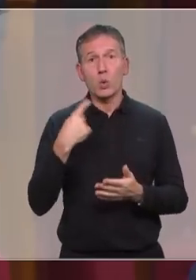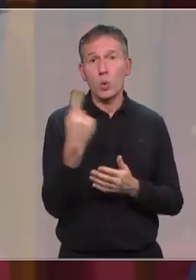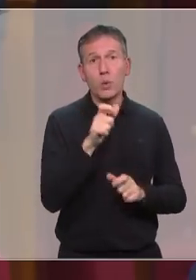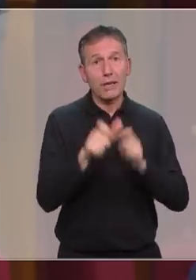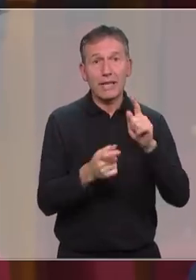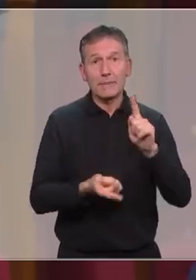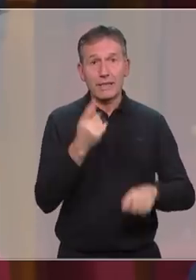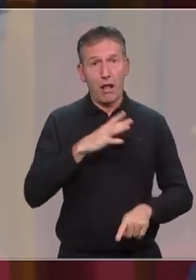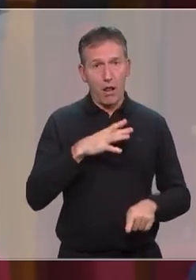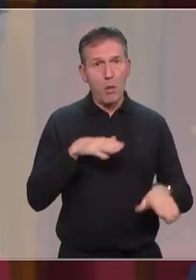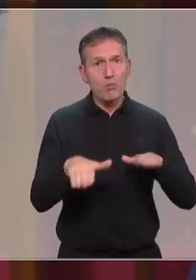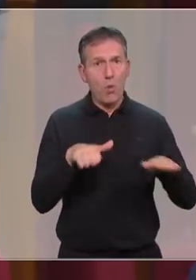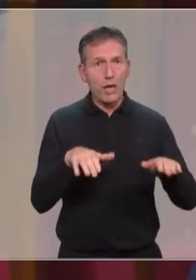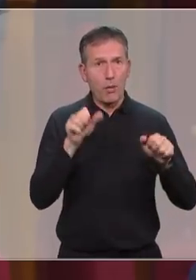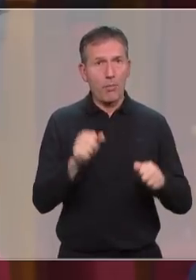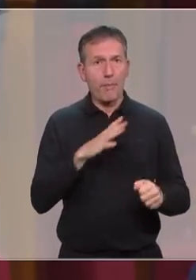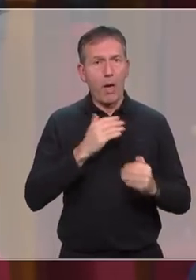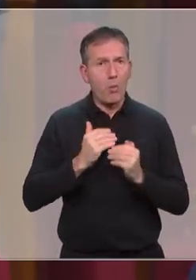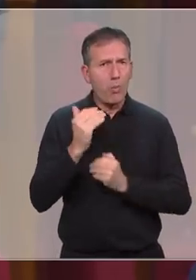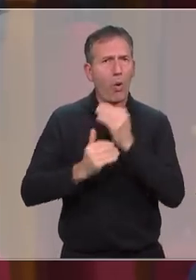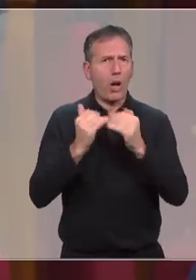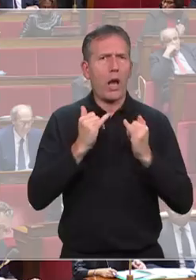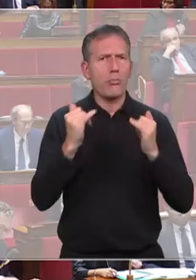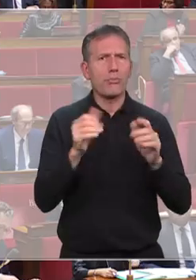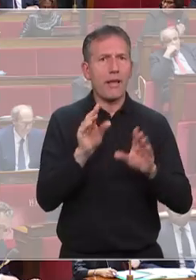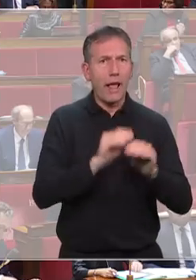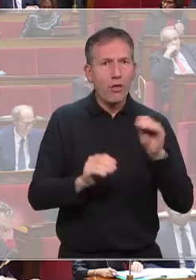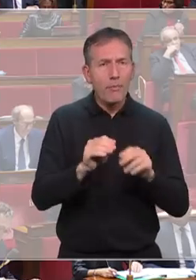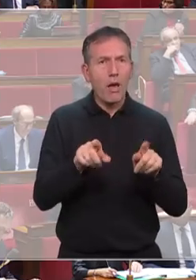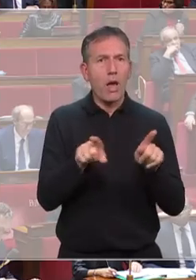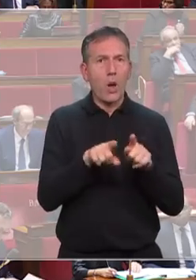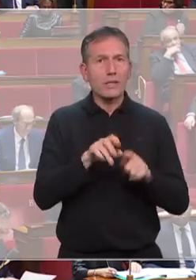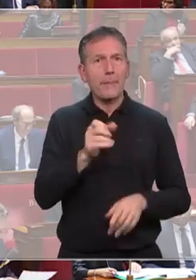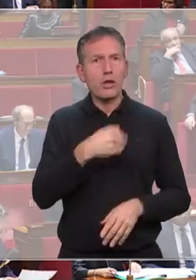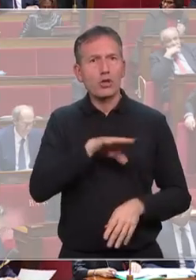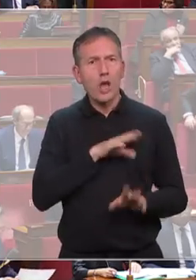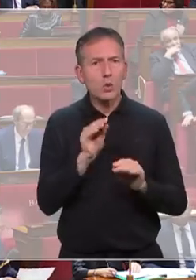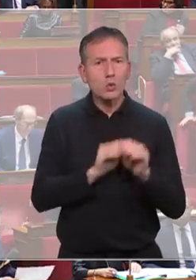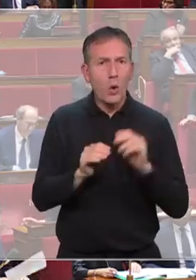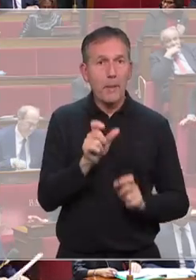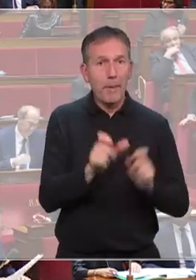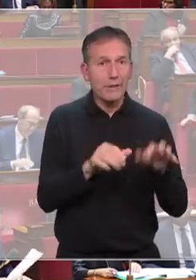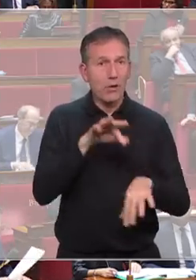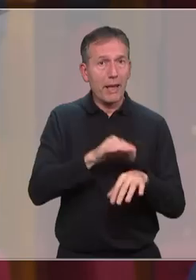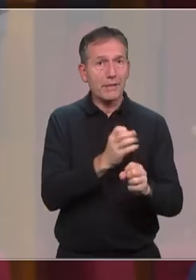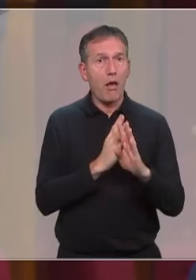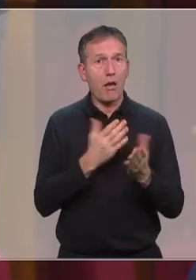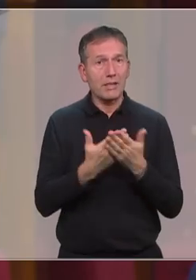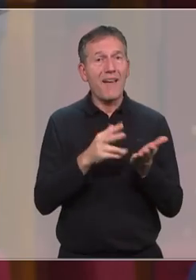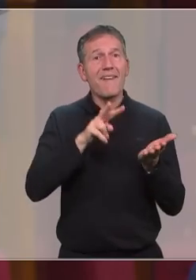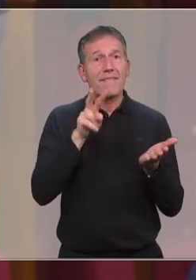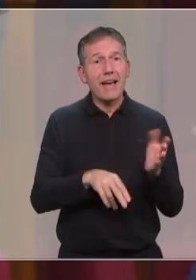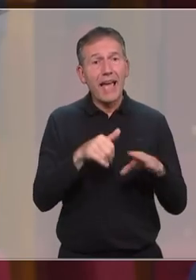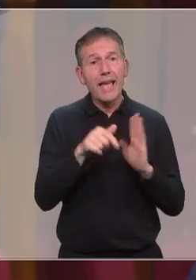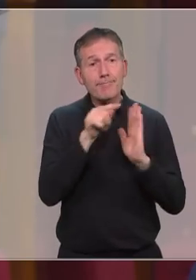Nous en avons les moyens grâce au progrès considérable des traitements et aux prises en charge des patients. Mais nous n'y arriverons pas sans prendre